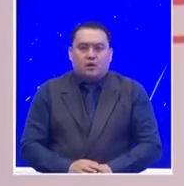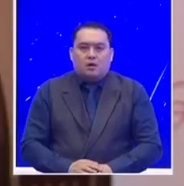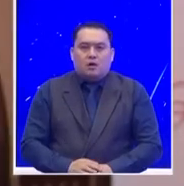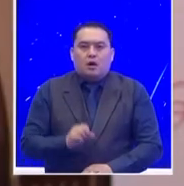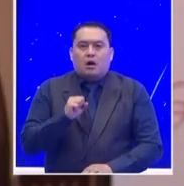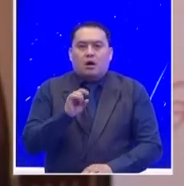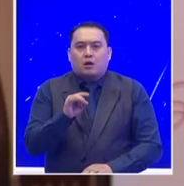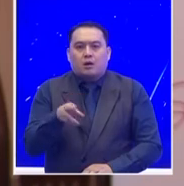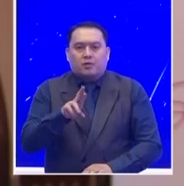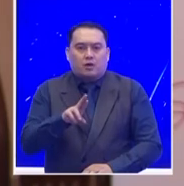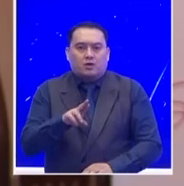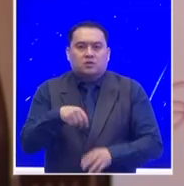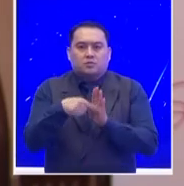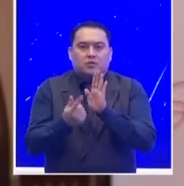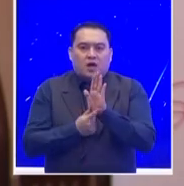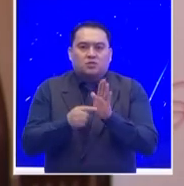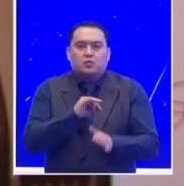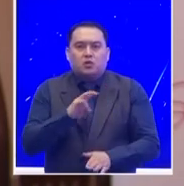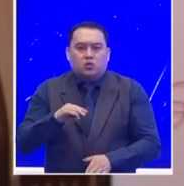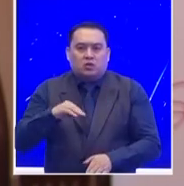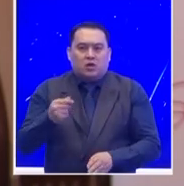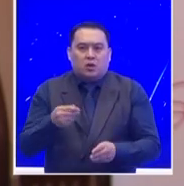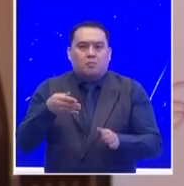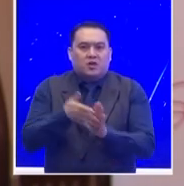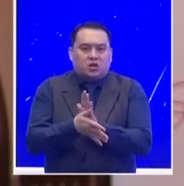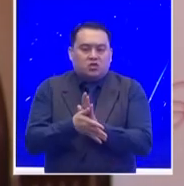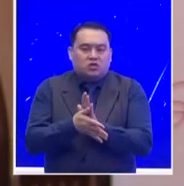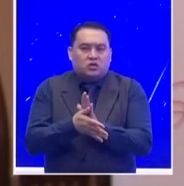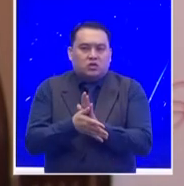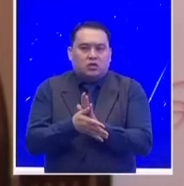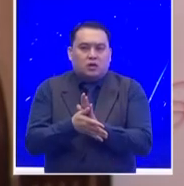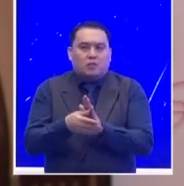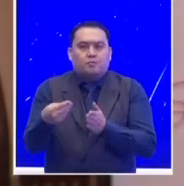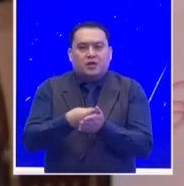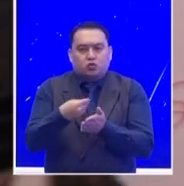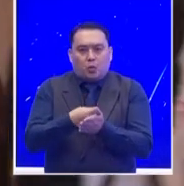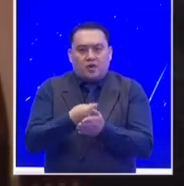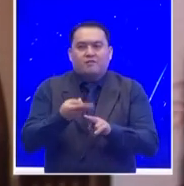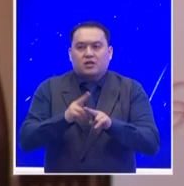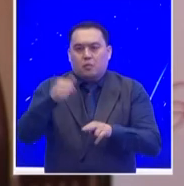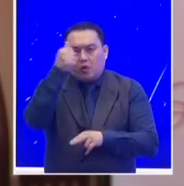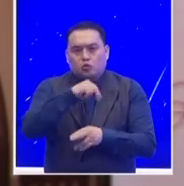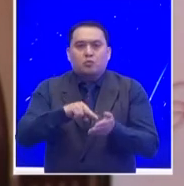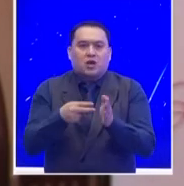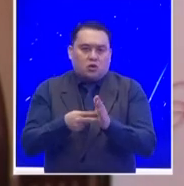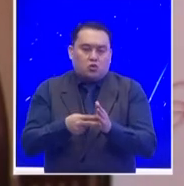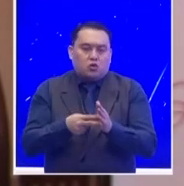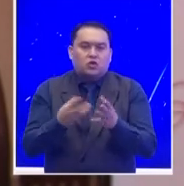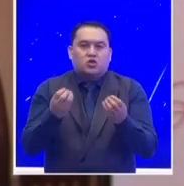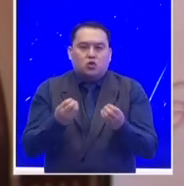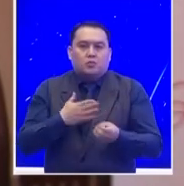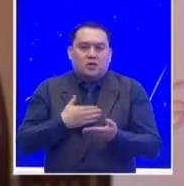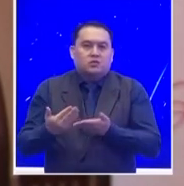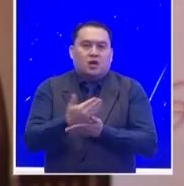нас свыше 17 миллионов денег было потрачено на пособие. Ну и в этом году также планируется. И еще мы